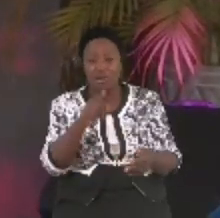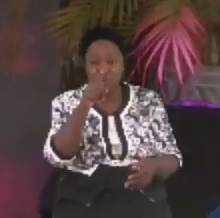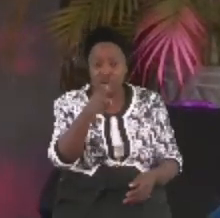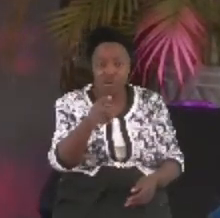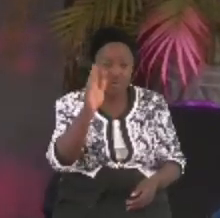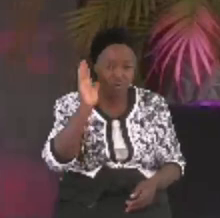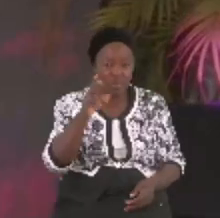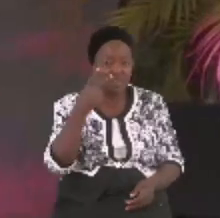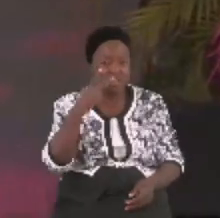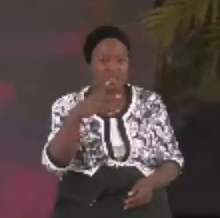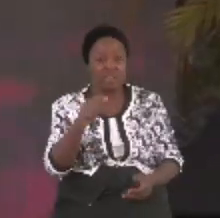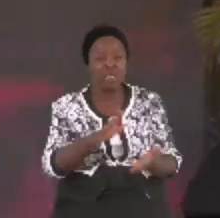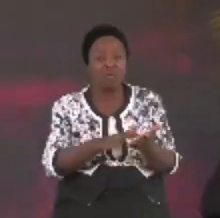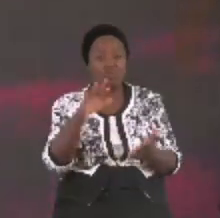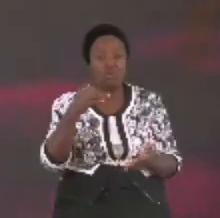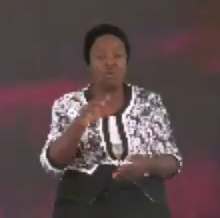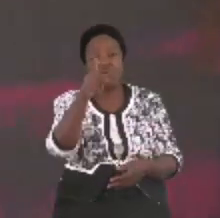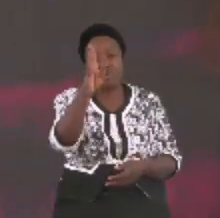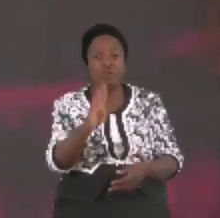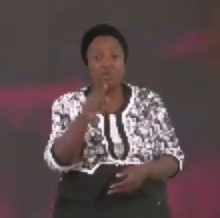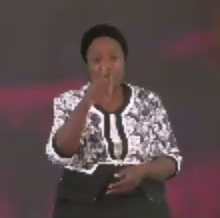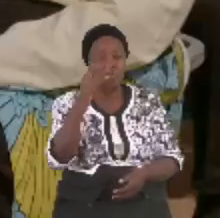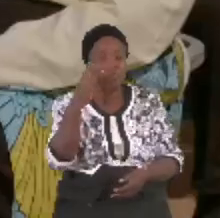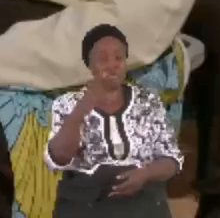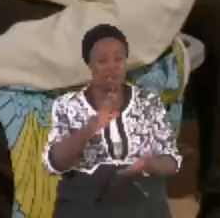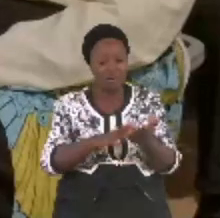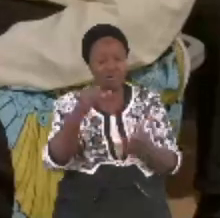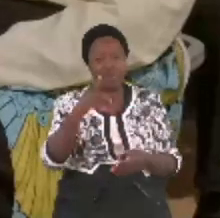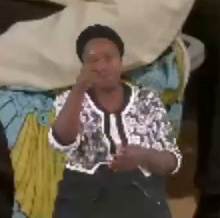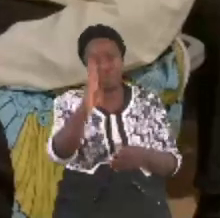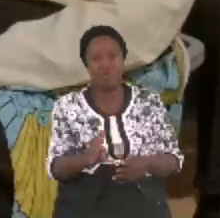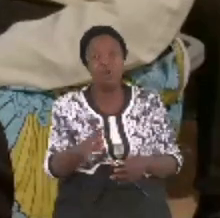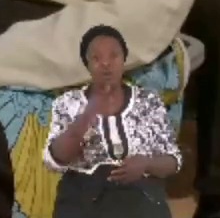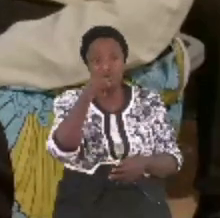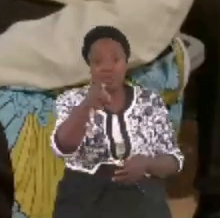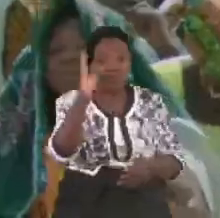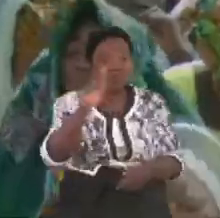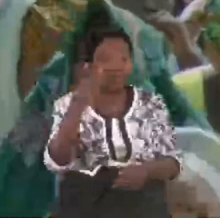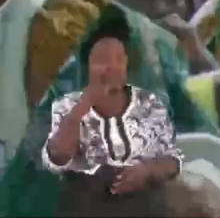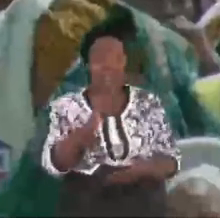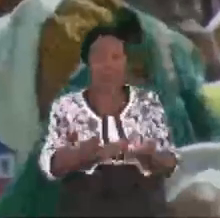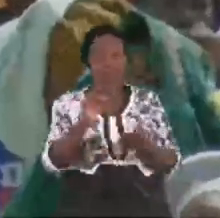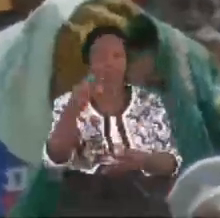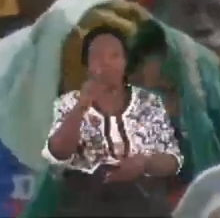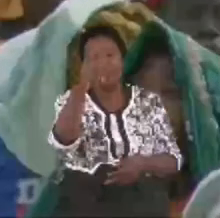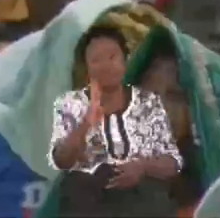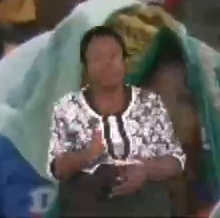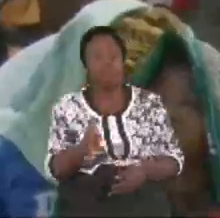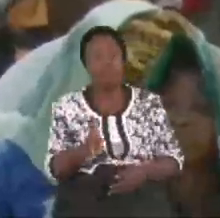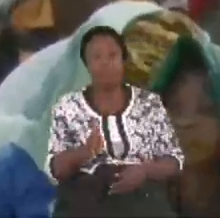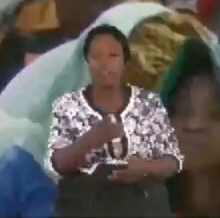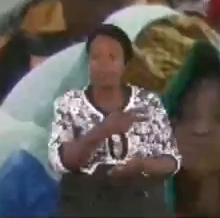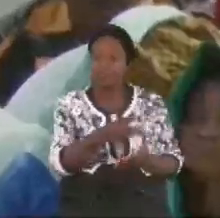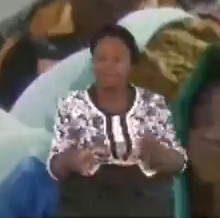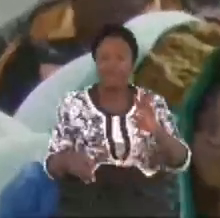tu verras la gloire de Dieu. Tu verras la gloire de Dieu. Tu verras la gloire de Dieu.